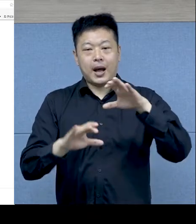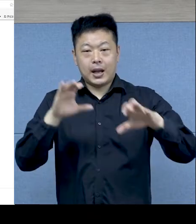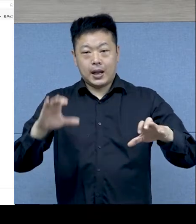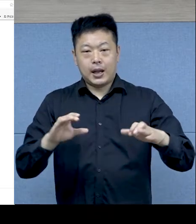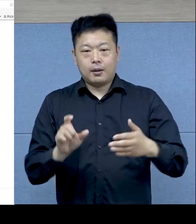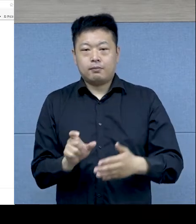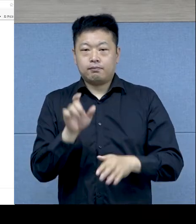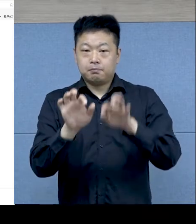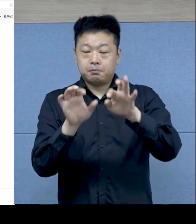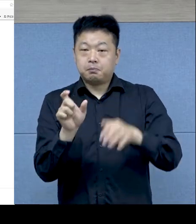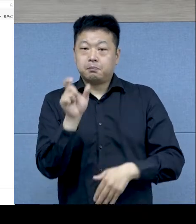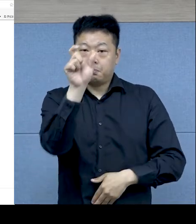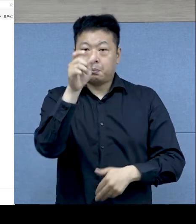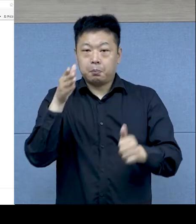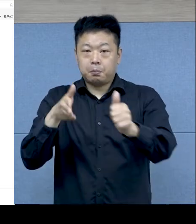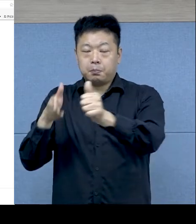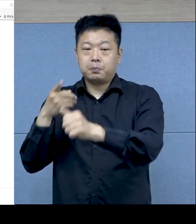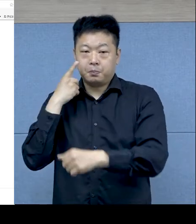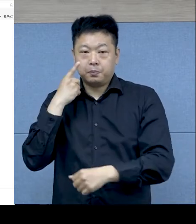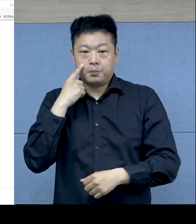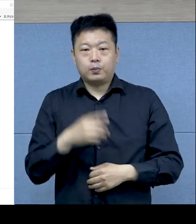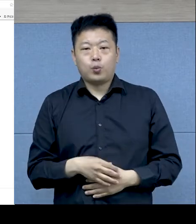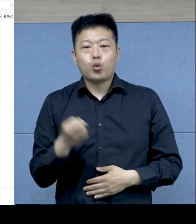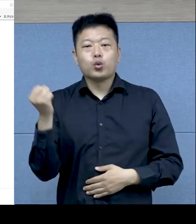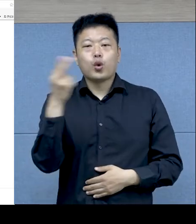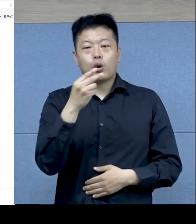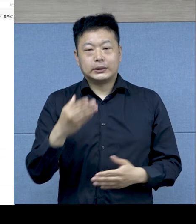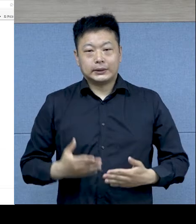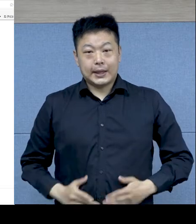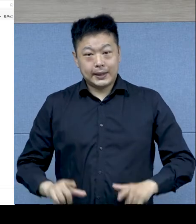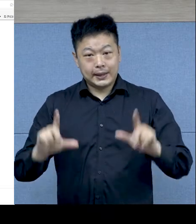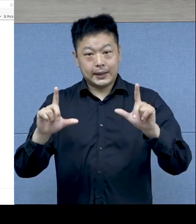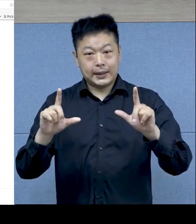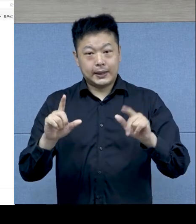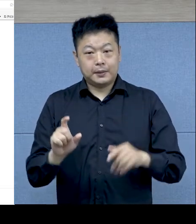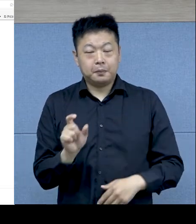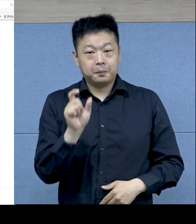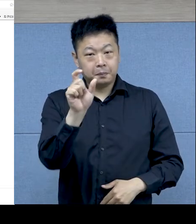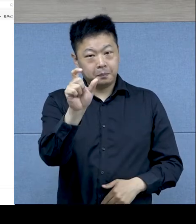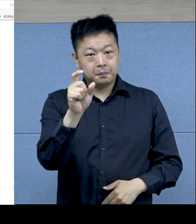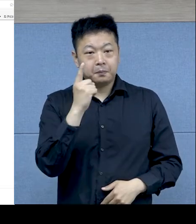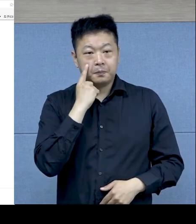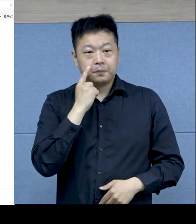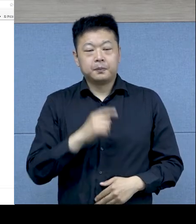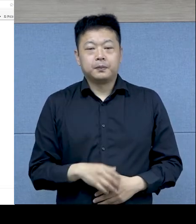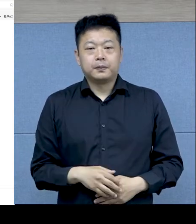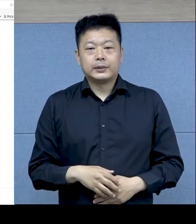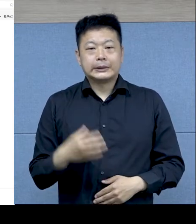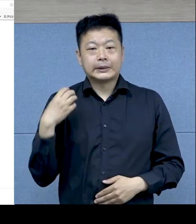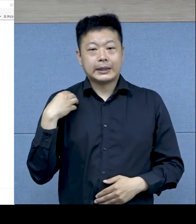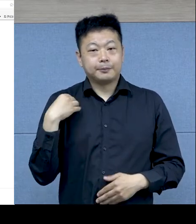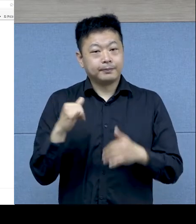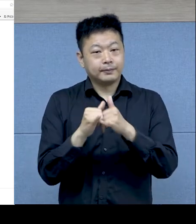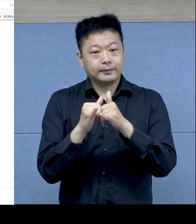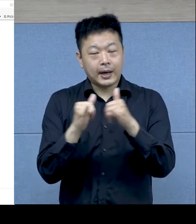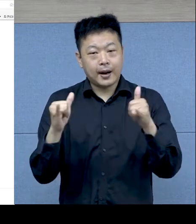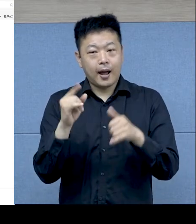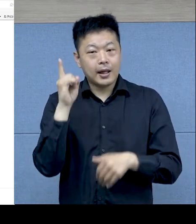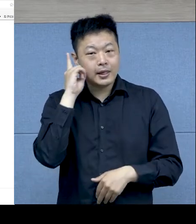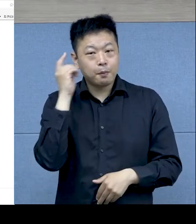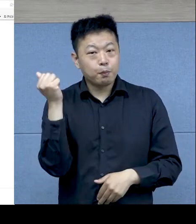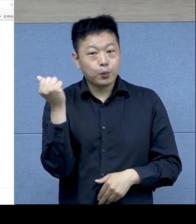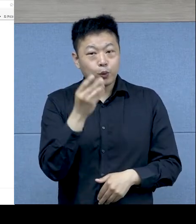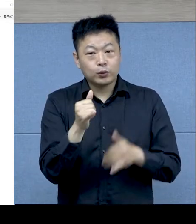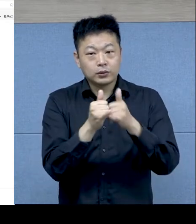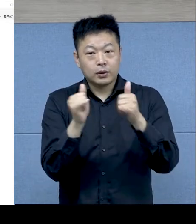산마을로 적어보도록 하겠습니다. 그리고 생년월일도 적어주시고요. 핸드폰 번호도 실무